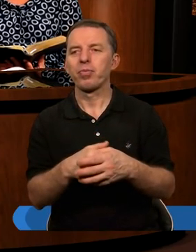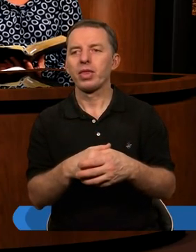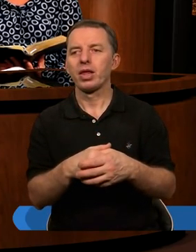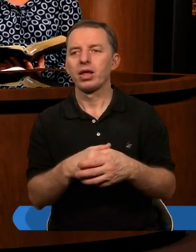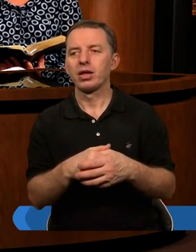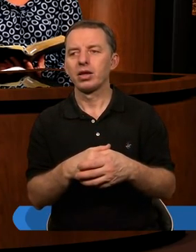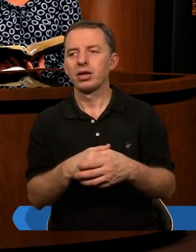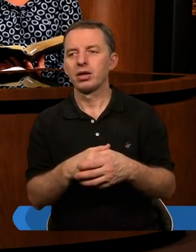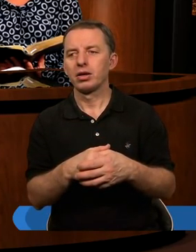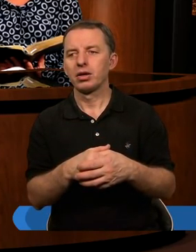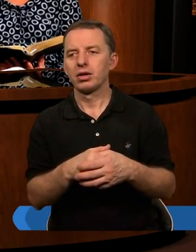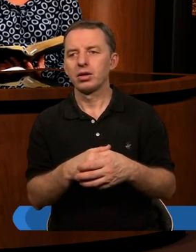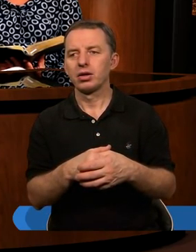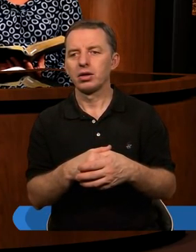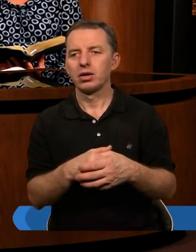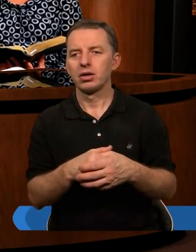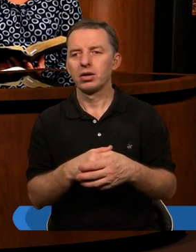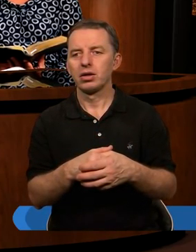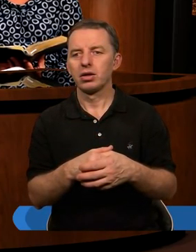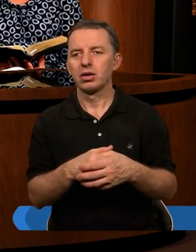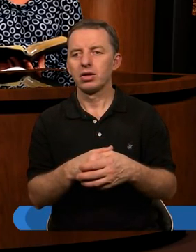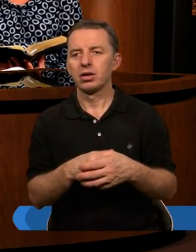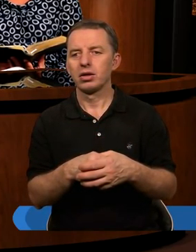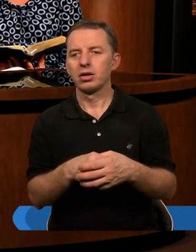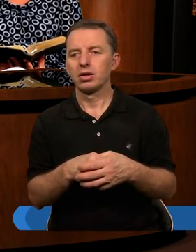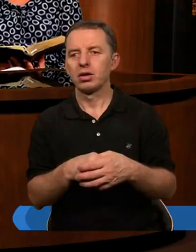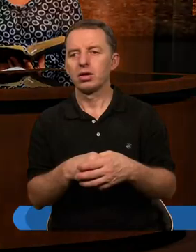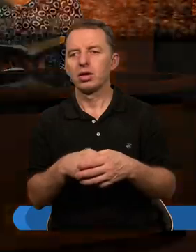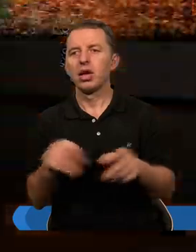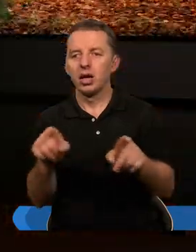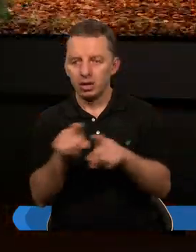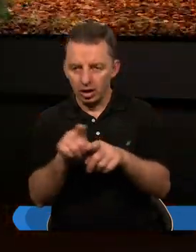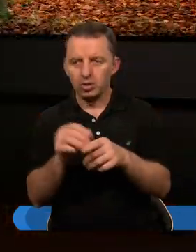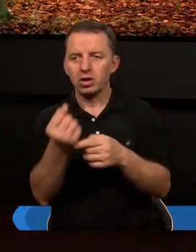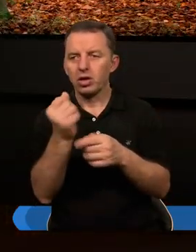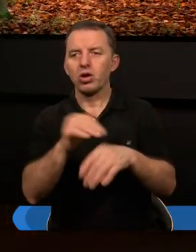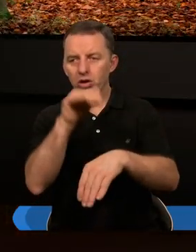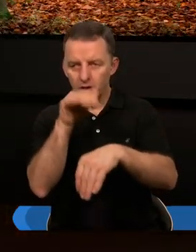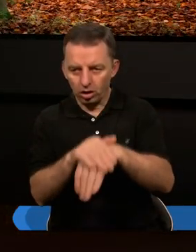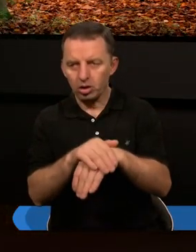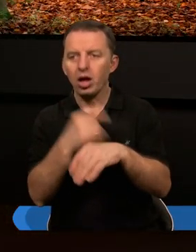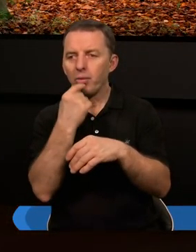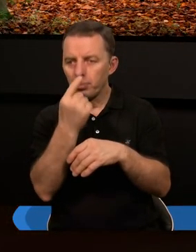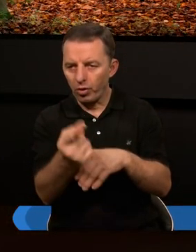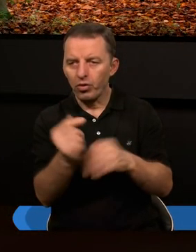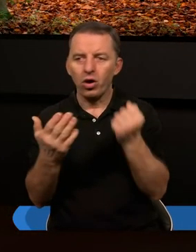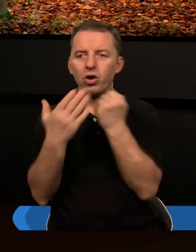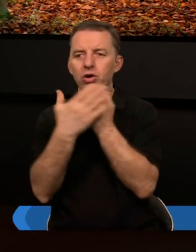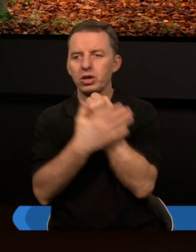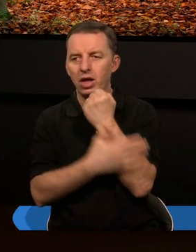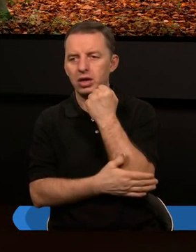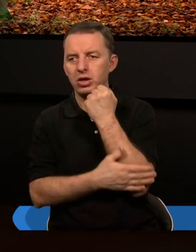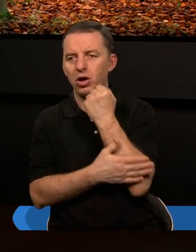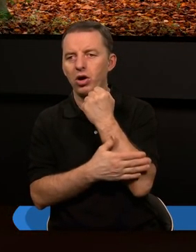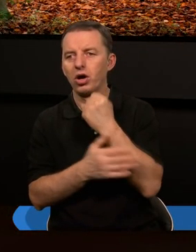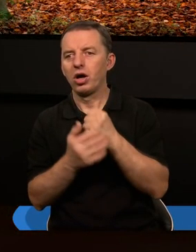No niestety. To nie jest. No też się trochę zgodzę, chociaż powiem szczerze, że ostatnio